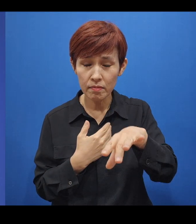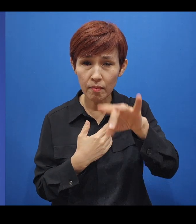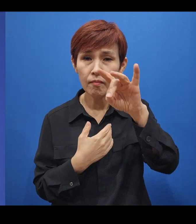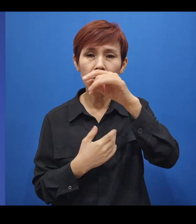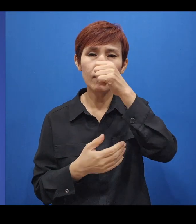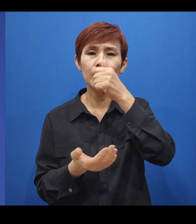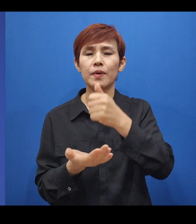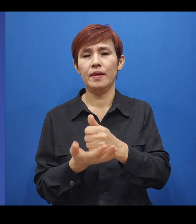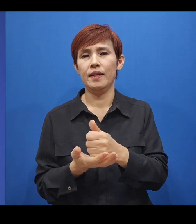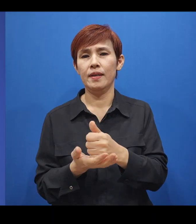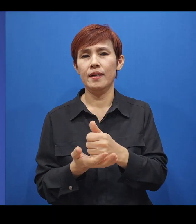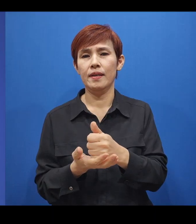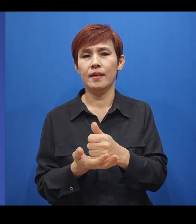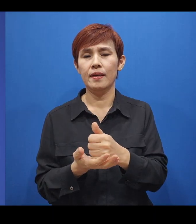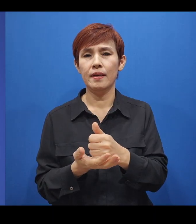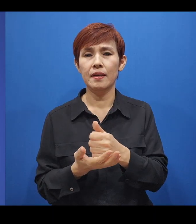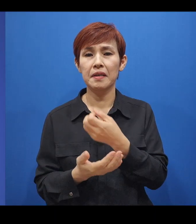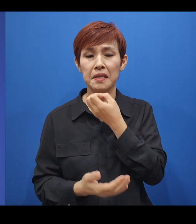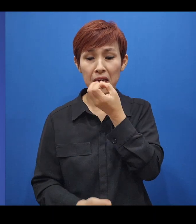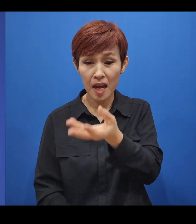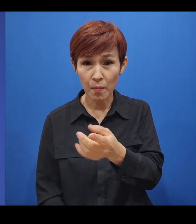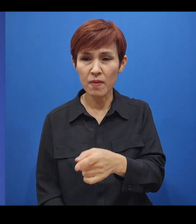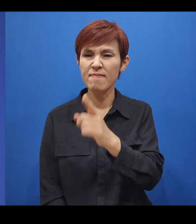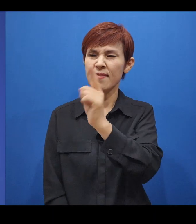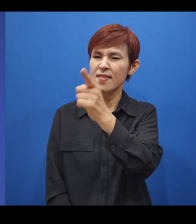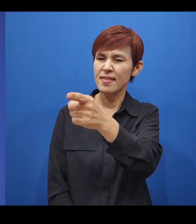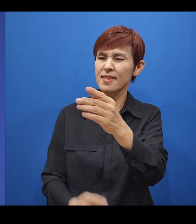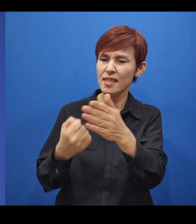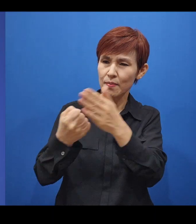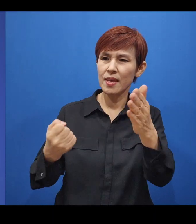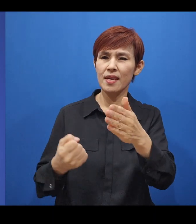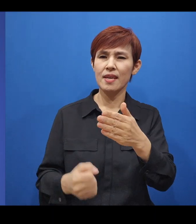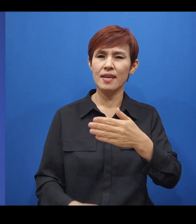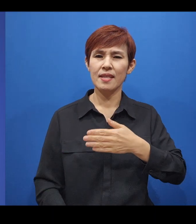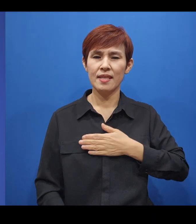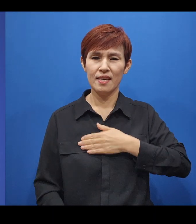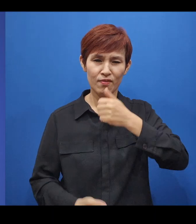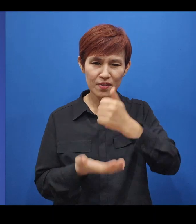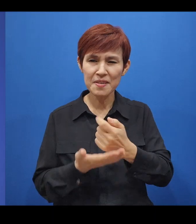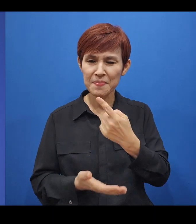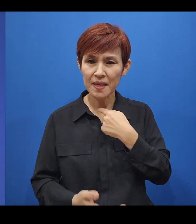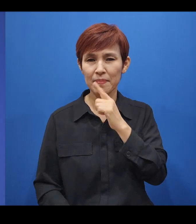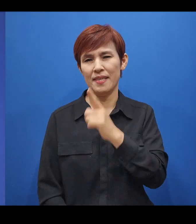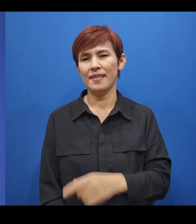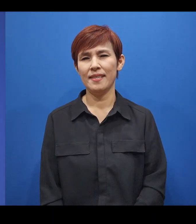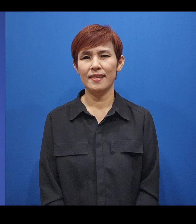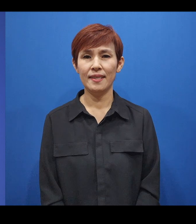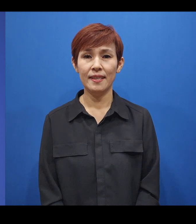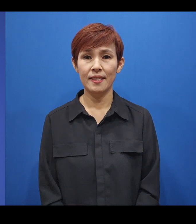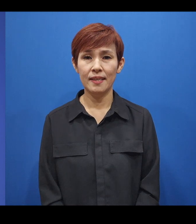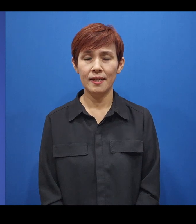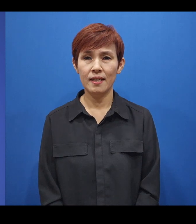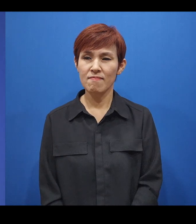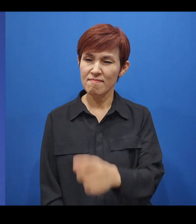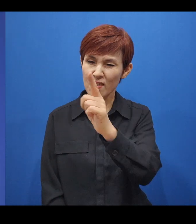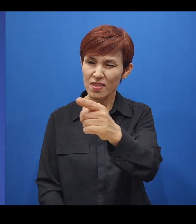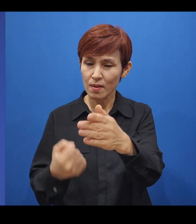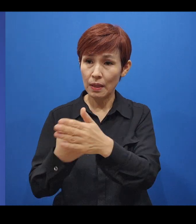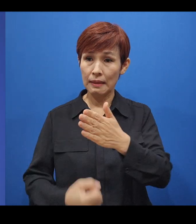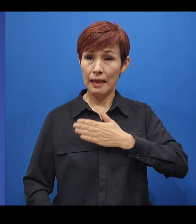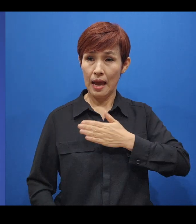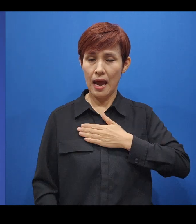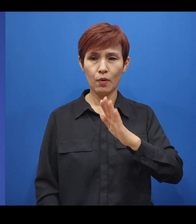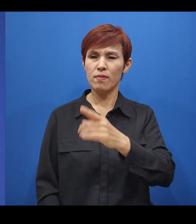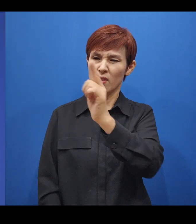죄를 짓고 처음 한 말이 뭐예요? 너 때문이다. 너 때문이다. 나